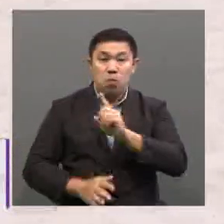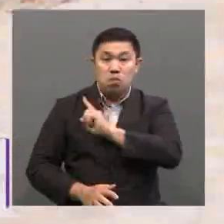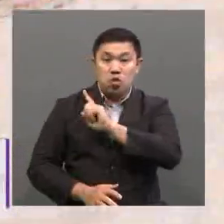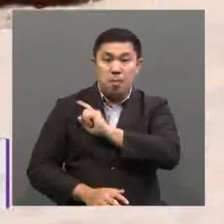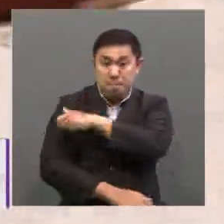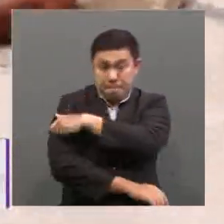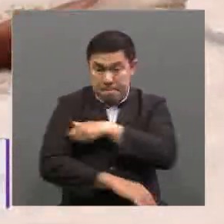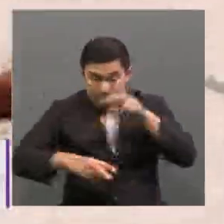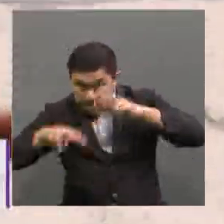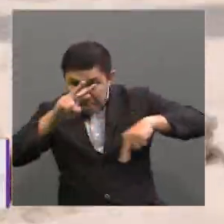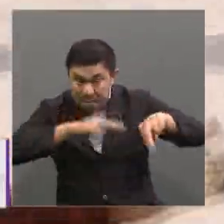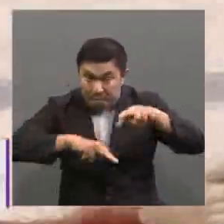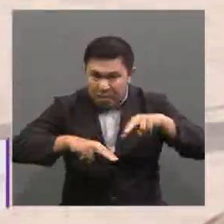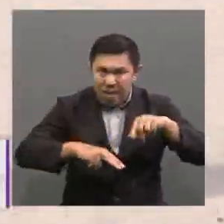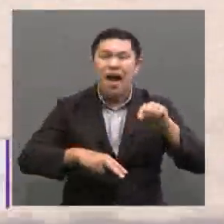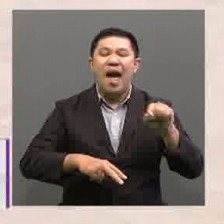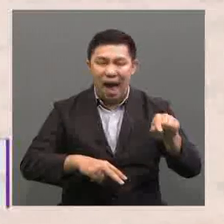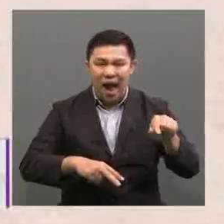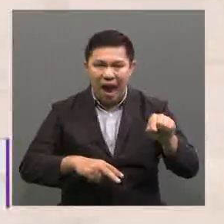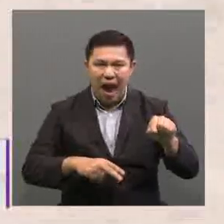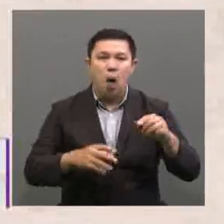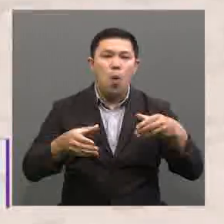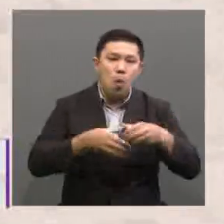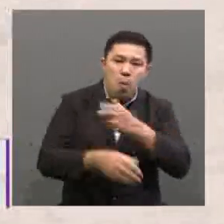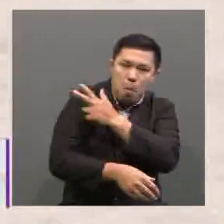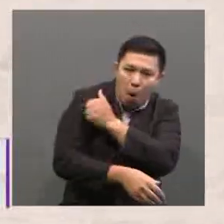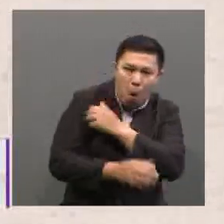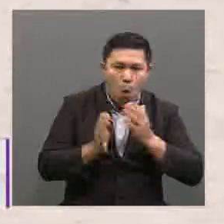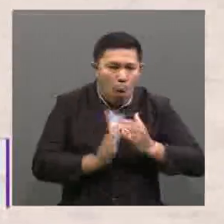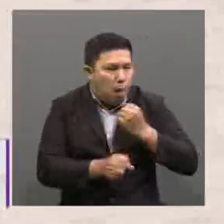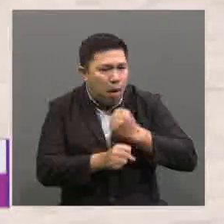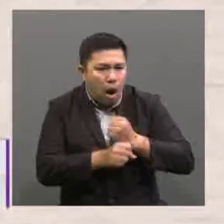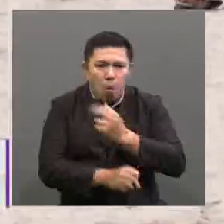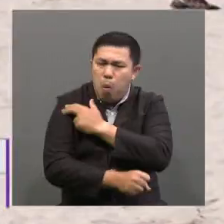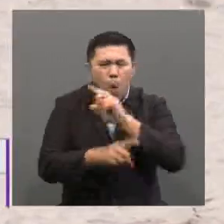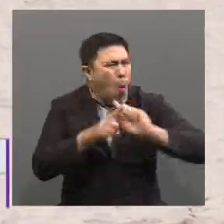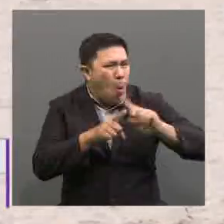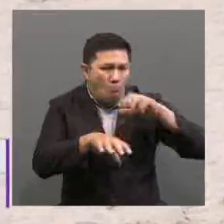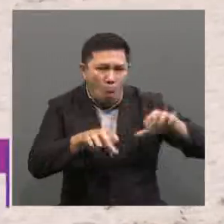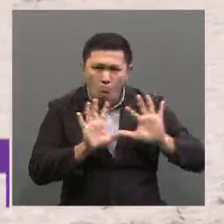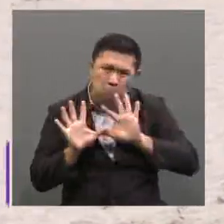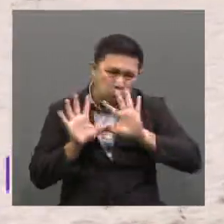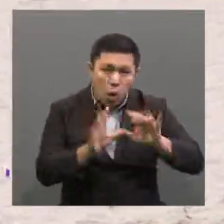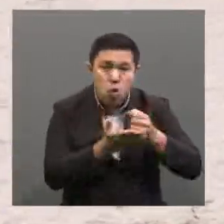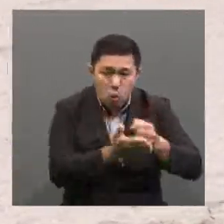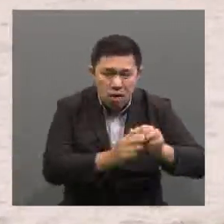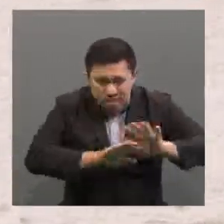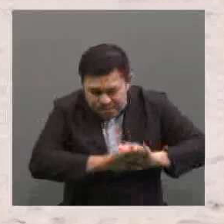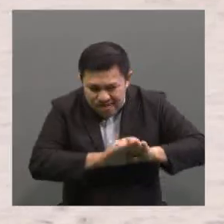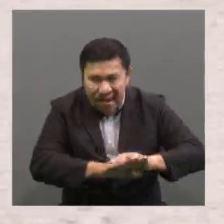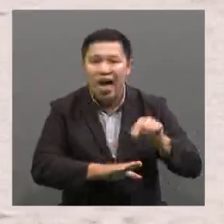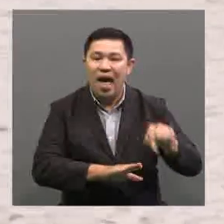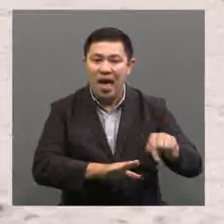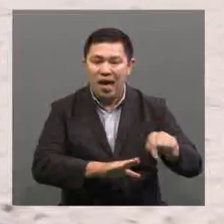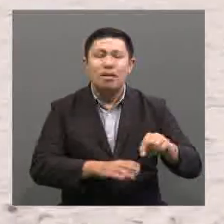การ์ดจากเทศบาลเมืองป่าตองและอบต.เชิงทะเลทีมแพทย์เจ้าหน้าที่สาธารณสุขหน่วยงานต่างๆก็เข้าไปช่วยเหลือปฐมพยาบาลณ